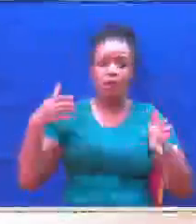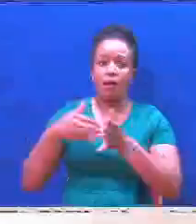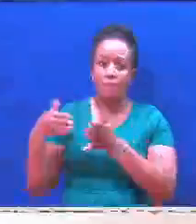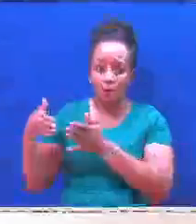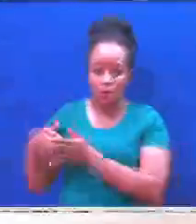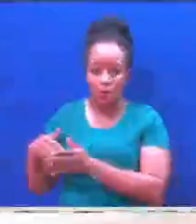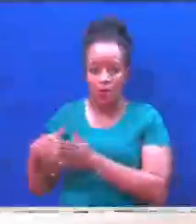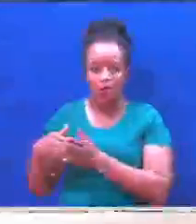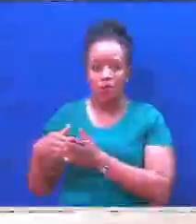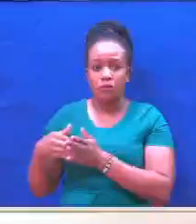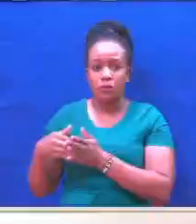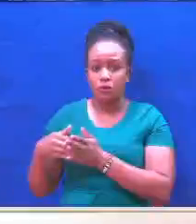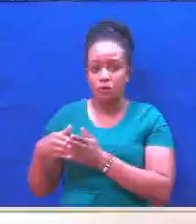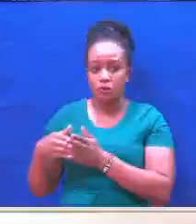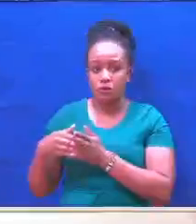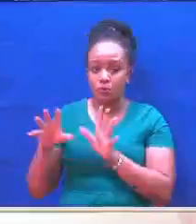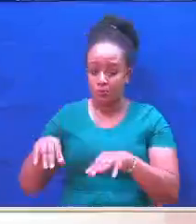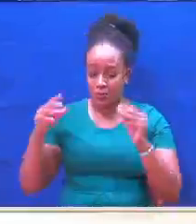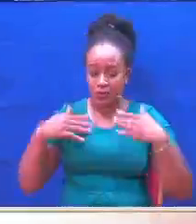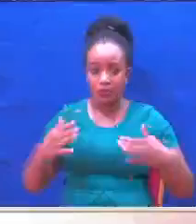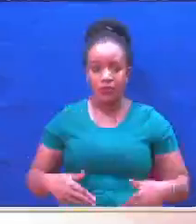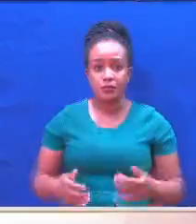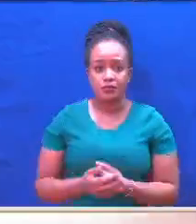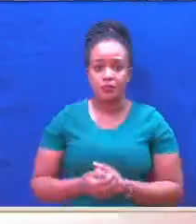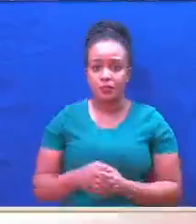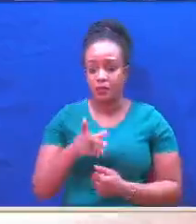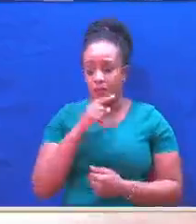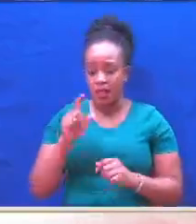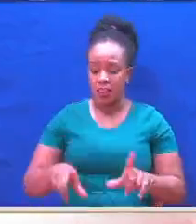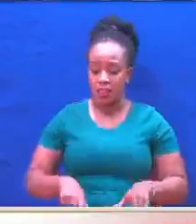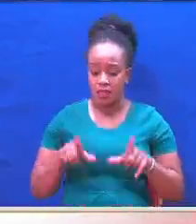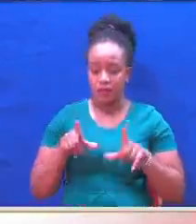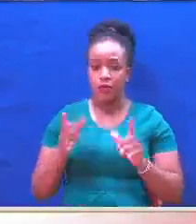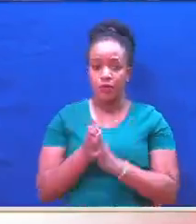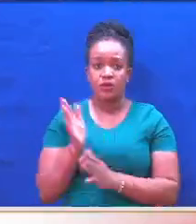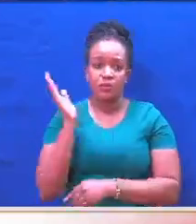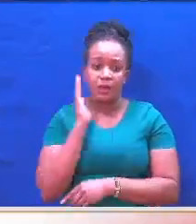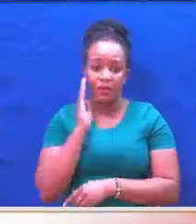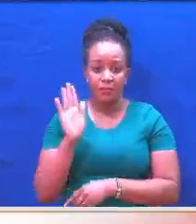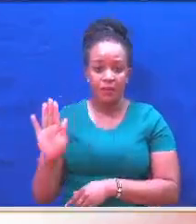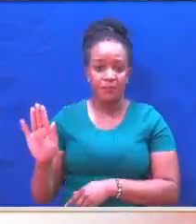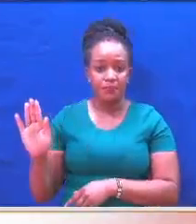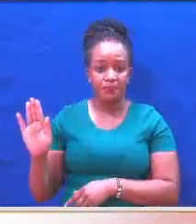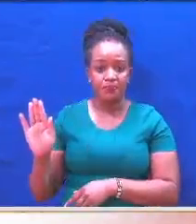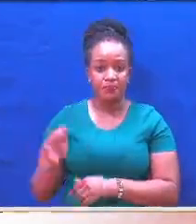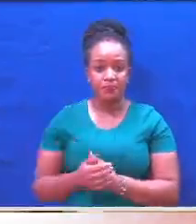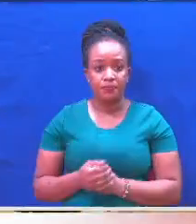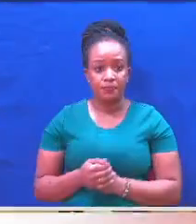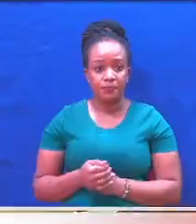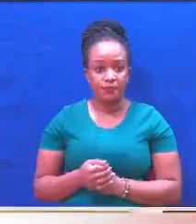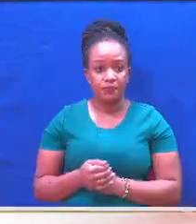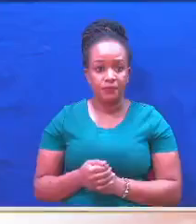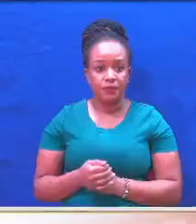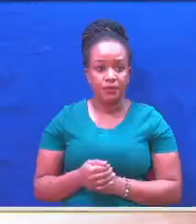naye tujiuzi kwa simu sababu yeye anaishi katika boma ya mama, mimi naishi tu hapa juu kidogo. So it is by this morning